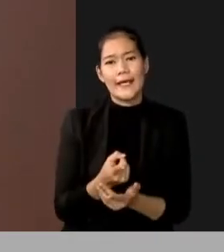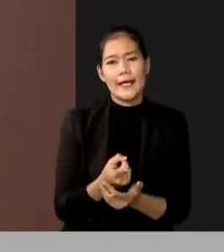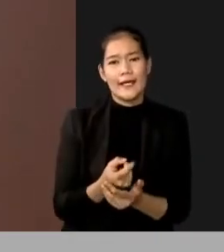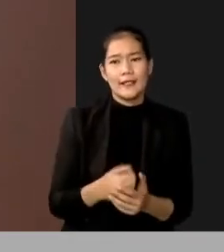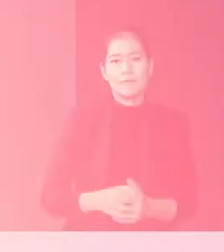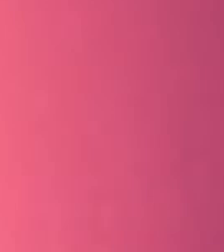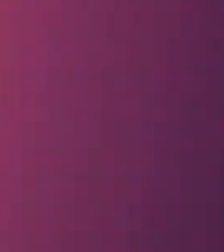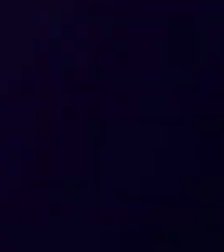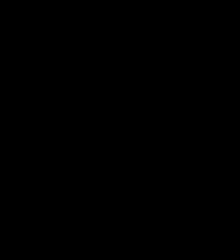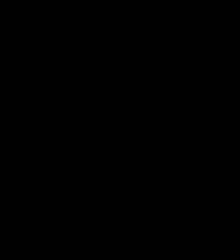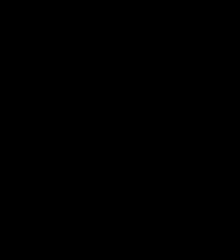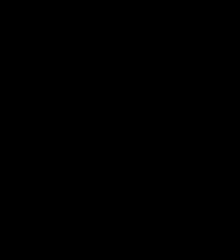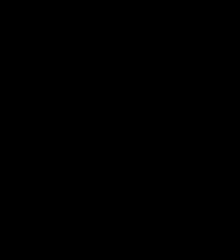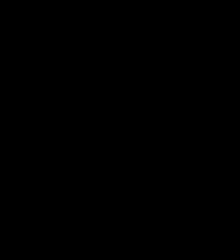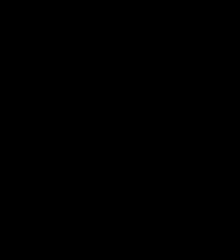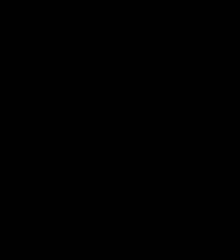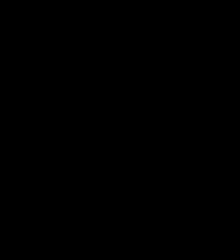kesehatan diterapkan